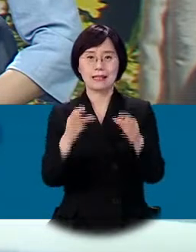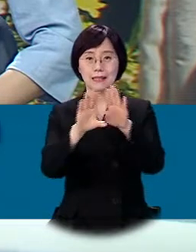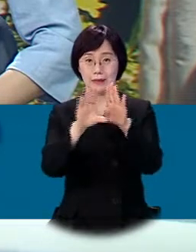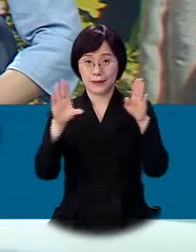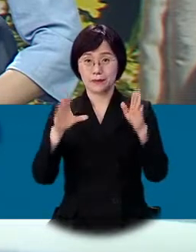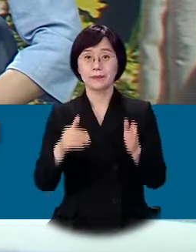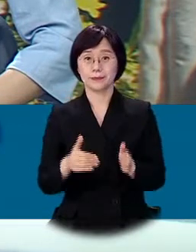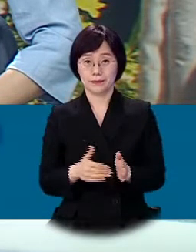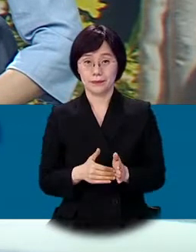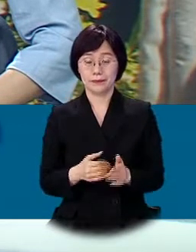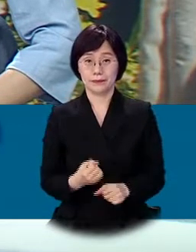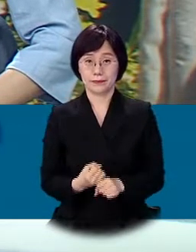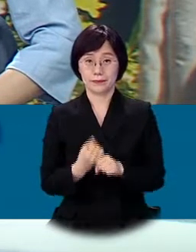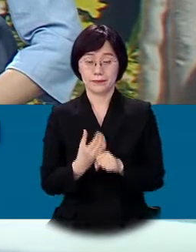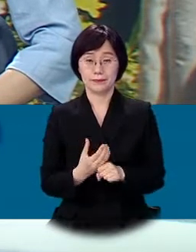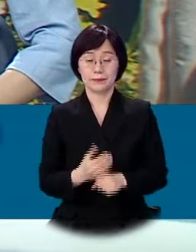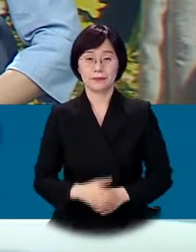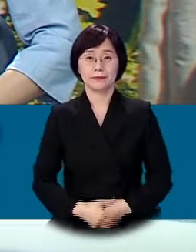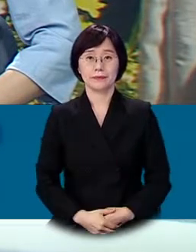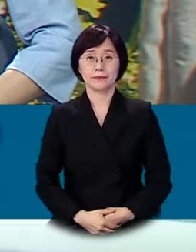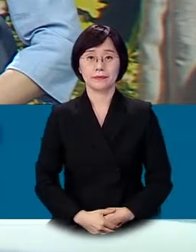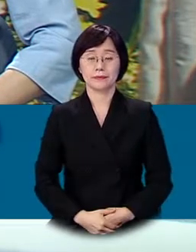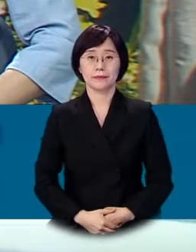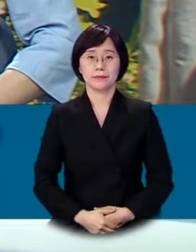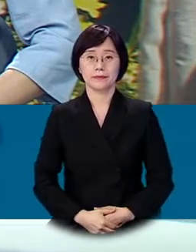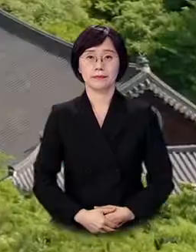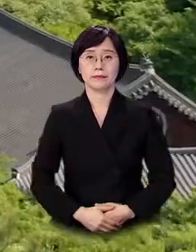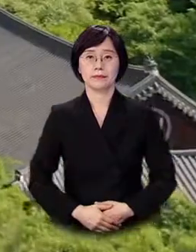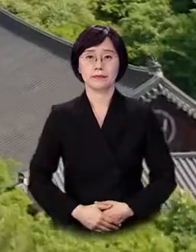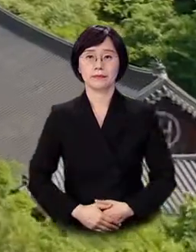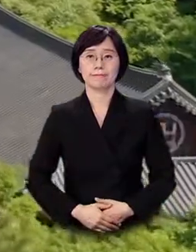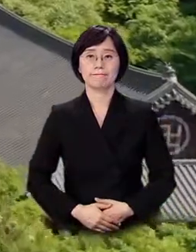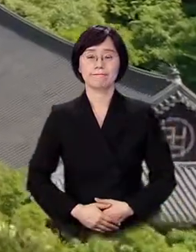행사로 진행됐습니다. 양병훈 기자의 보도입니다.